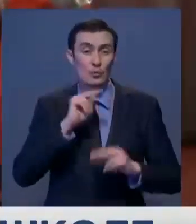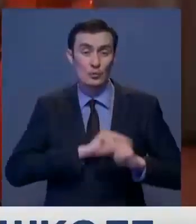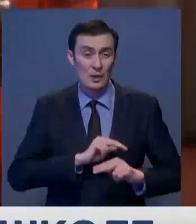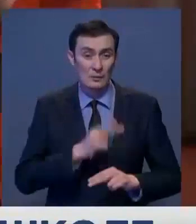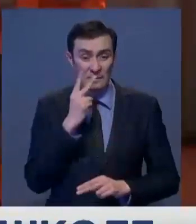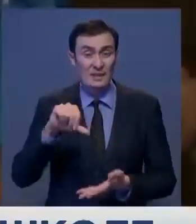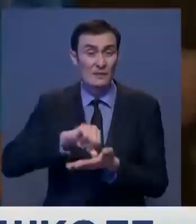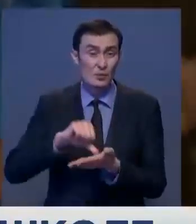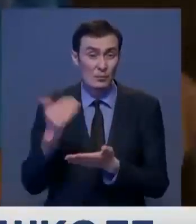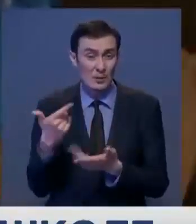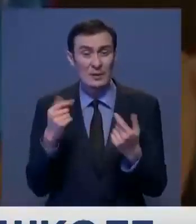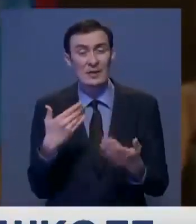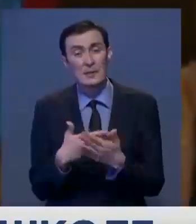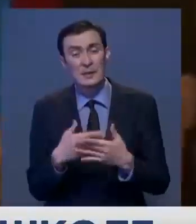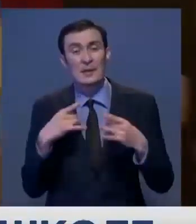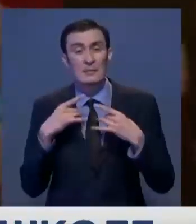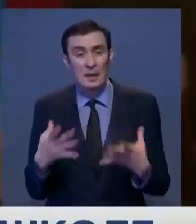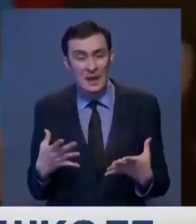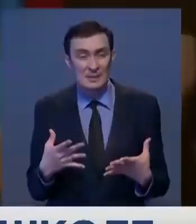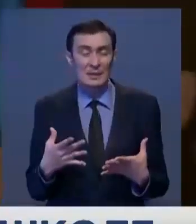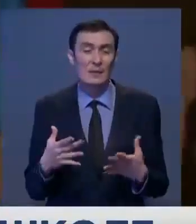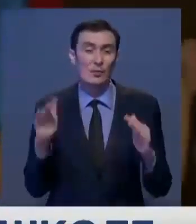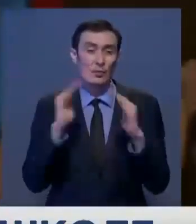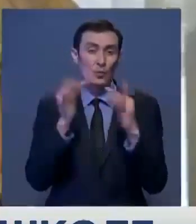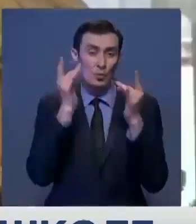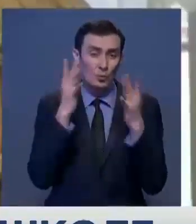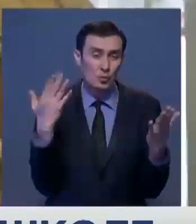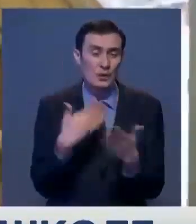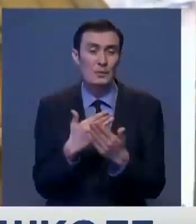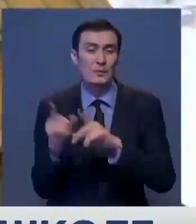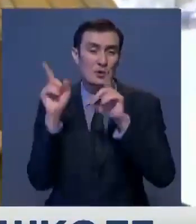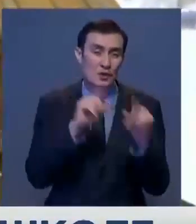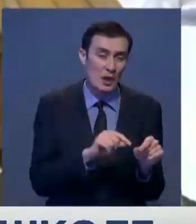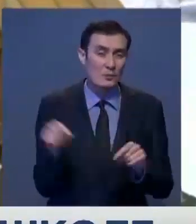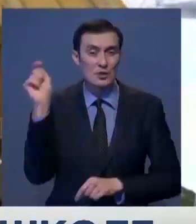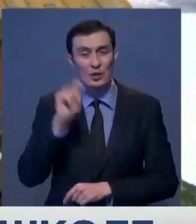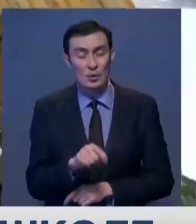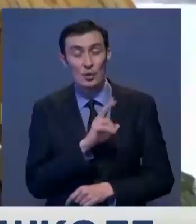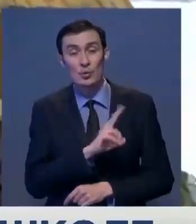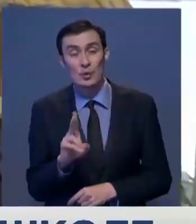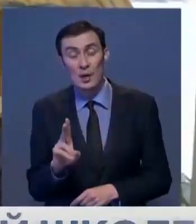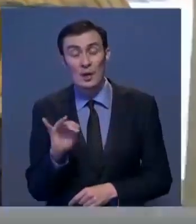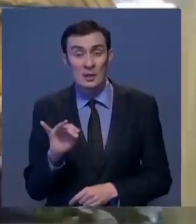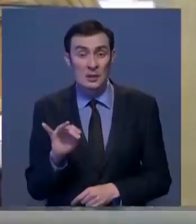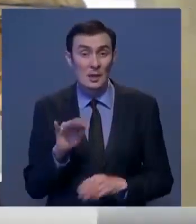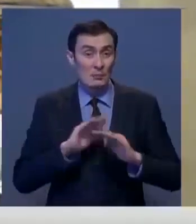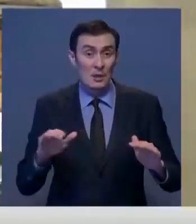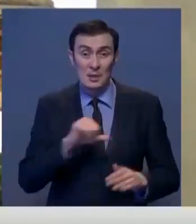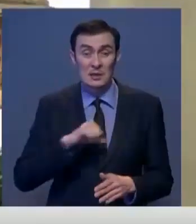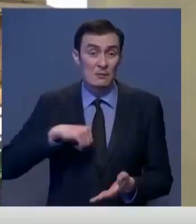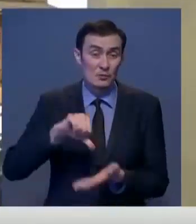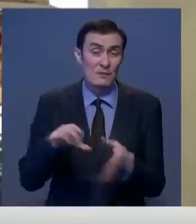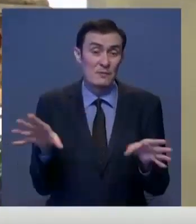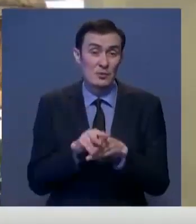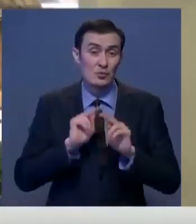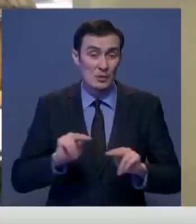они выступают где-нибудь на празднике, вот ДК, выезжают, приезжает здесь кто-нибудь. И балар выступает с